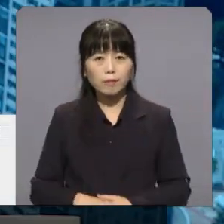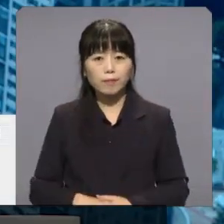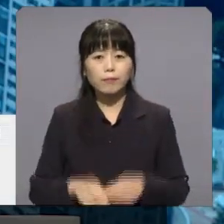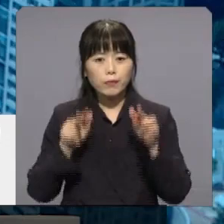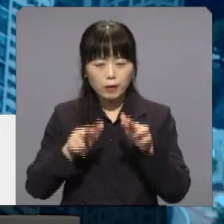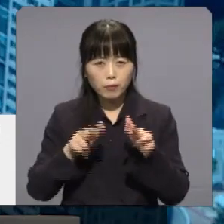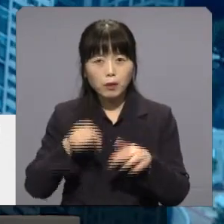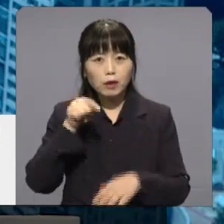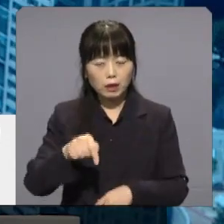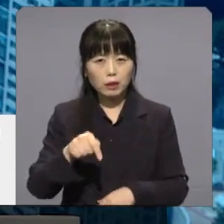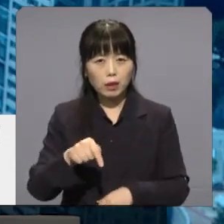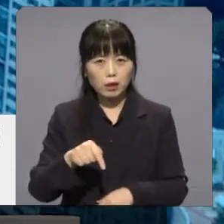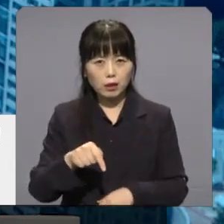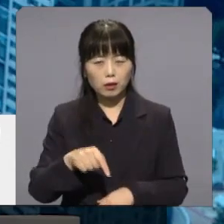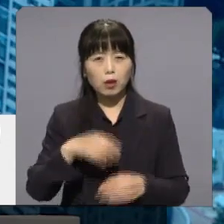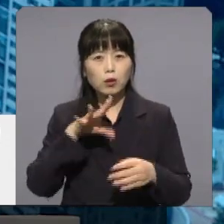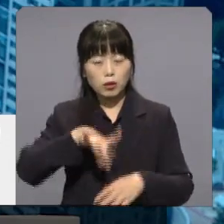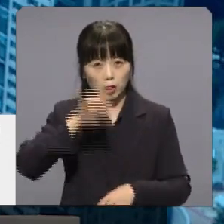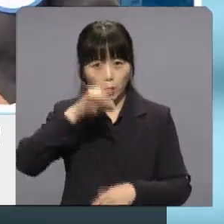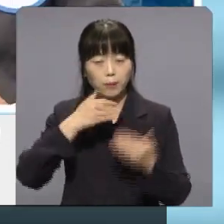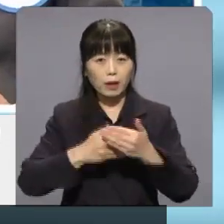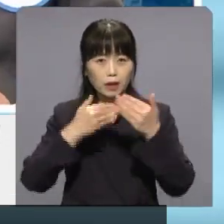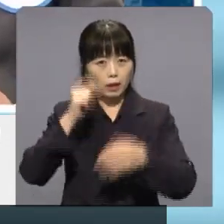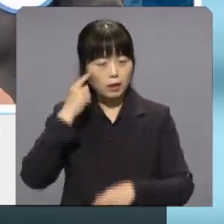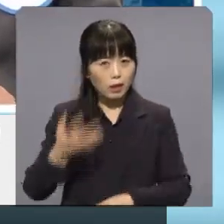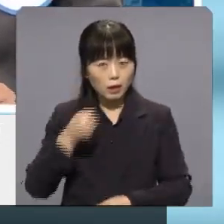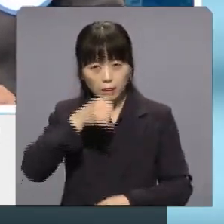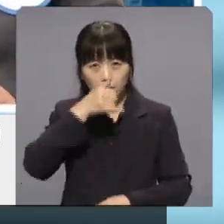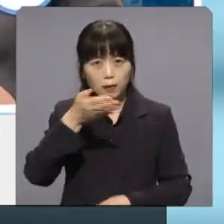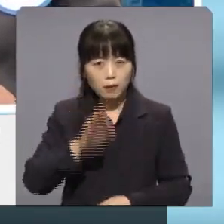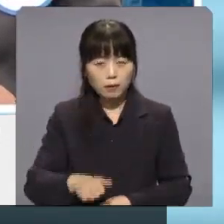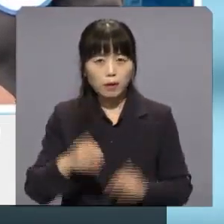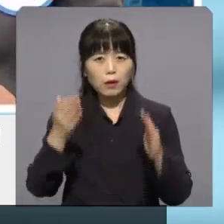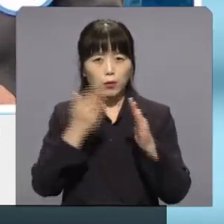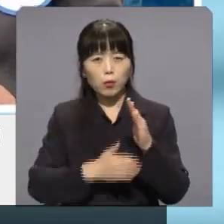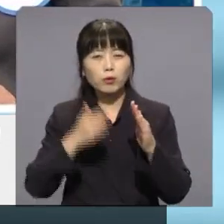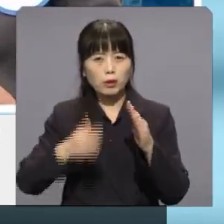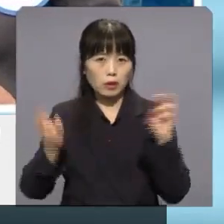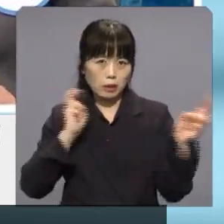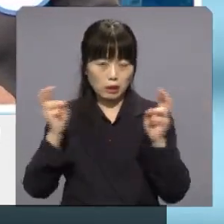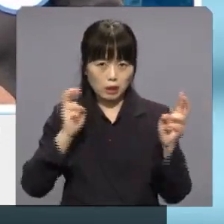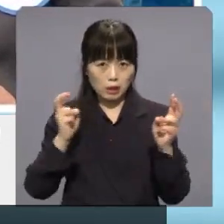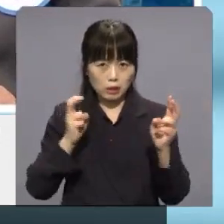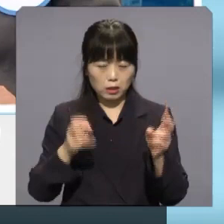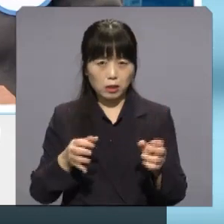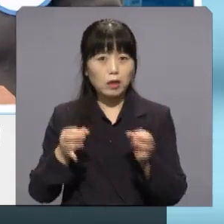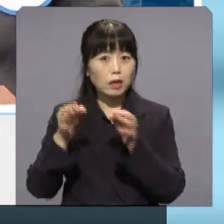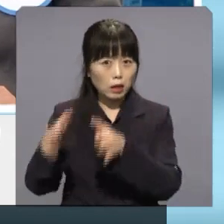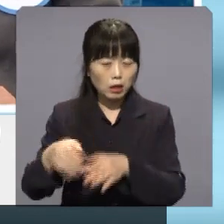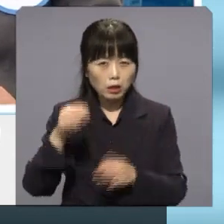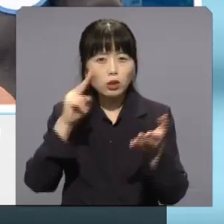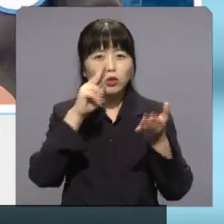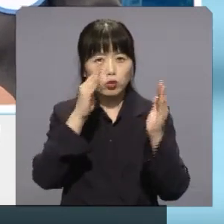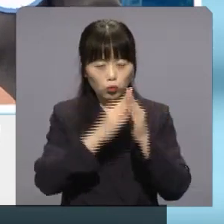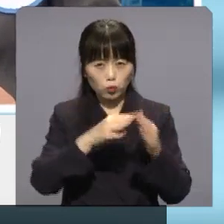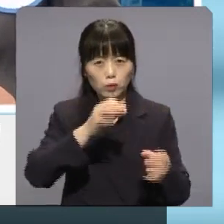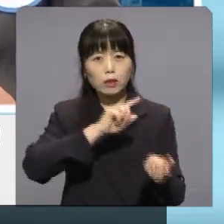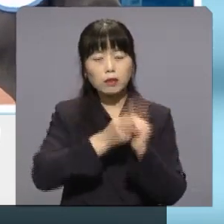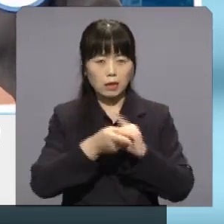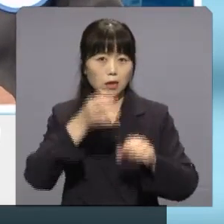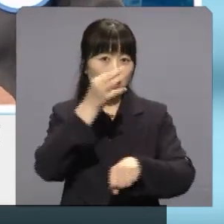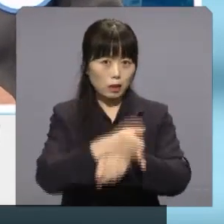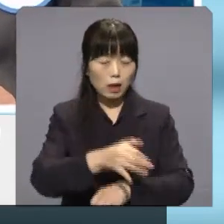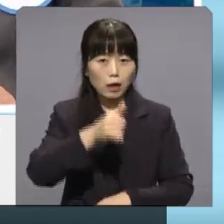지금도 이제 그런 어떤 축이 한계라고 보는데 이때 이제 공적인 어떤 기관들이 나서서 그 주택들을 같다 대신 매입을 해 주는게